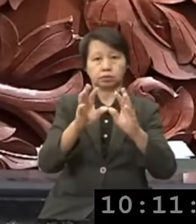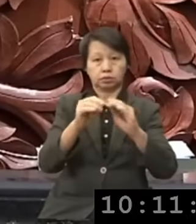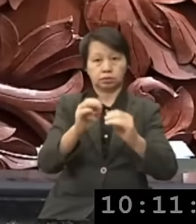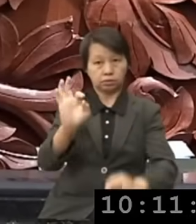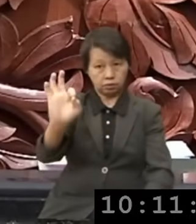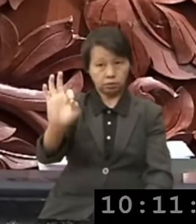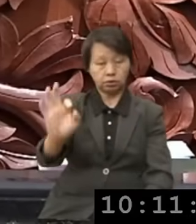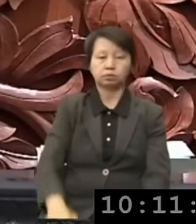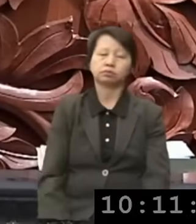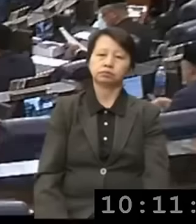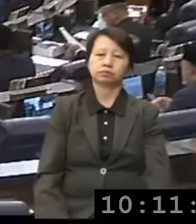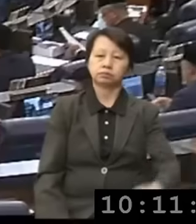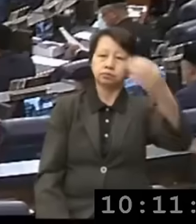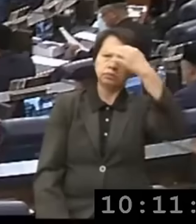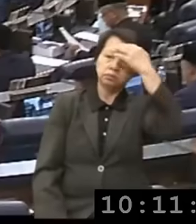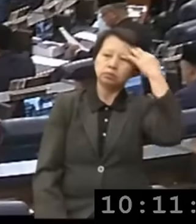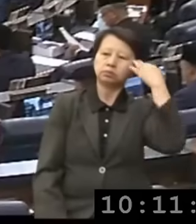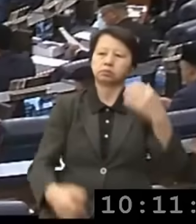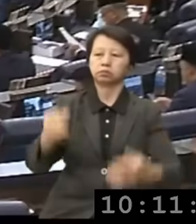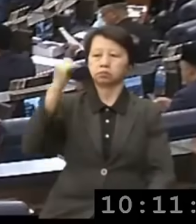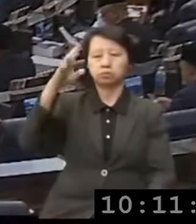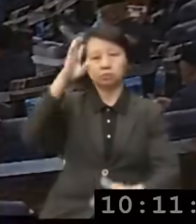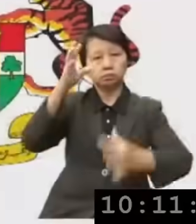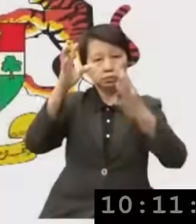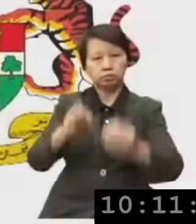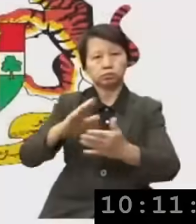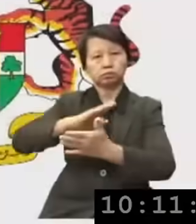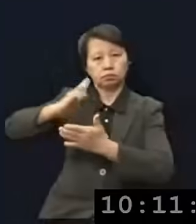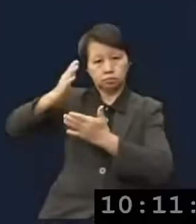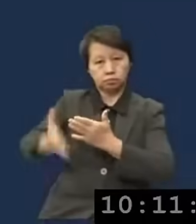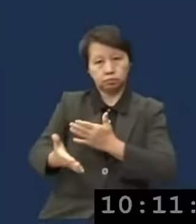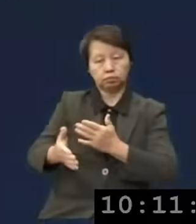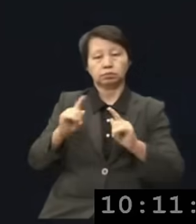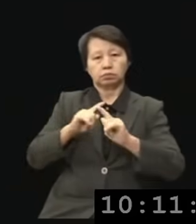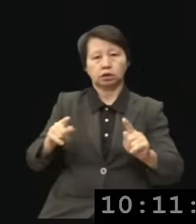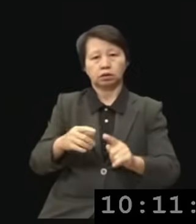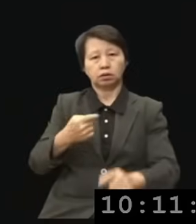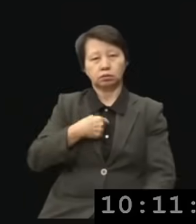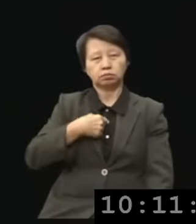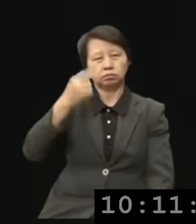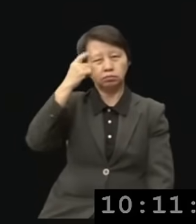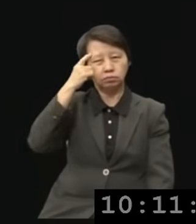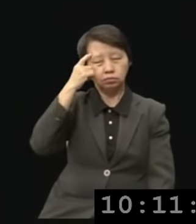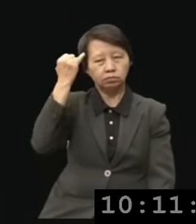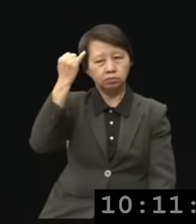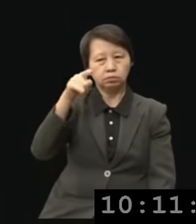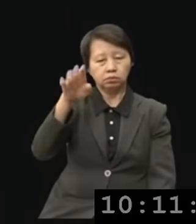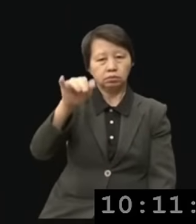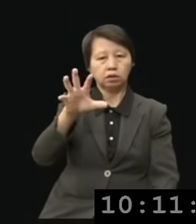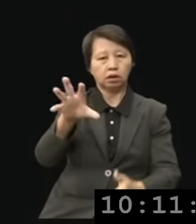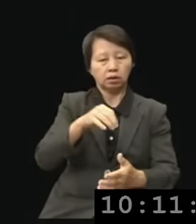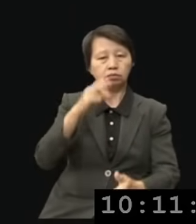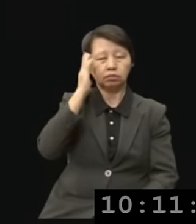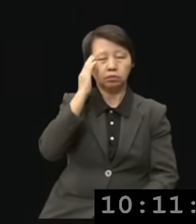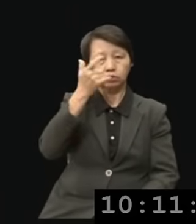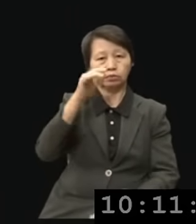faham tentang keputusan speaker adalah keputusan yang muktamat tetapi pandangan seperti ini harus diambil kira